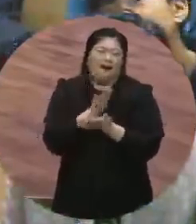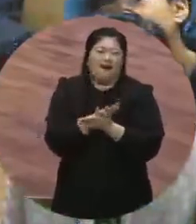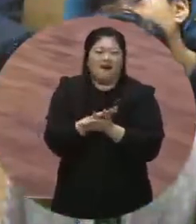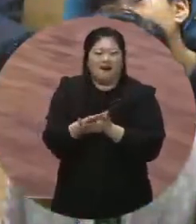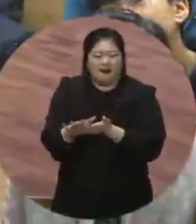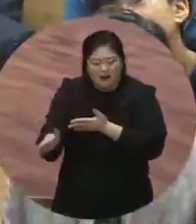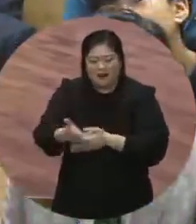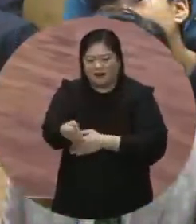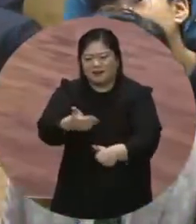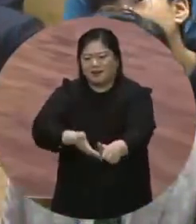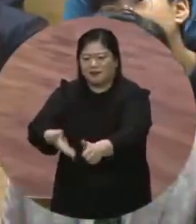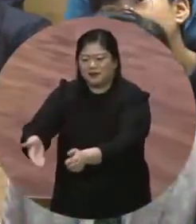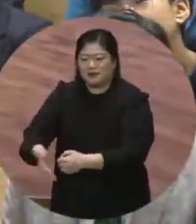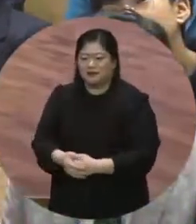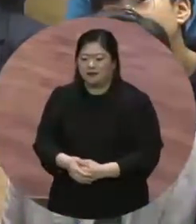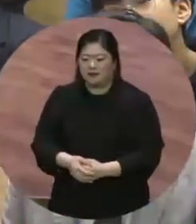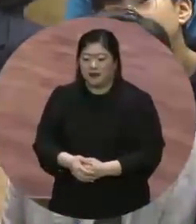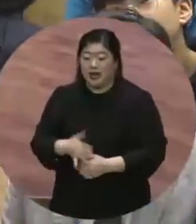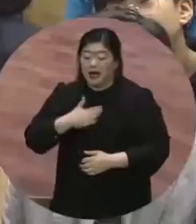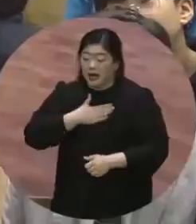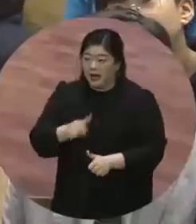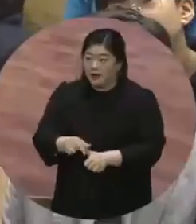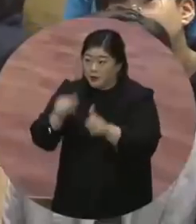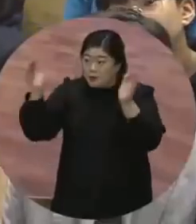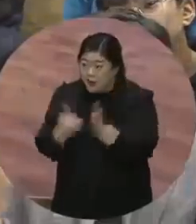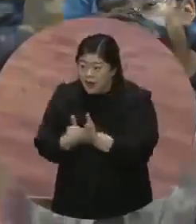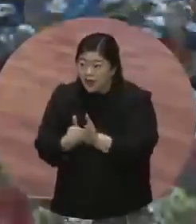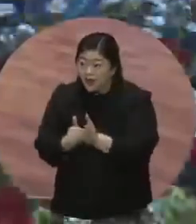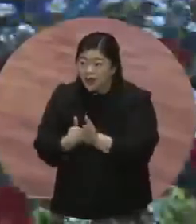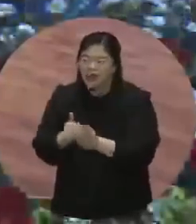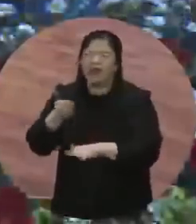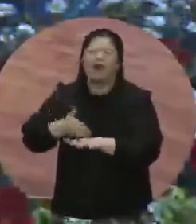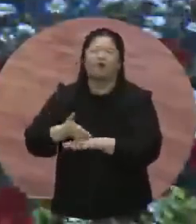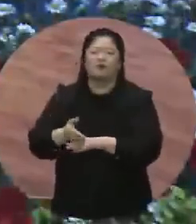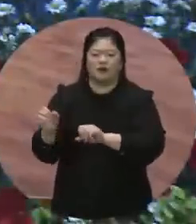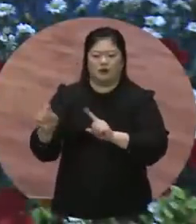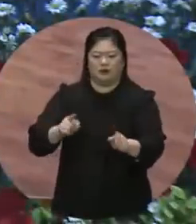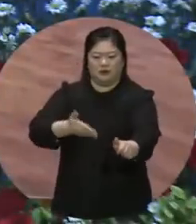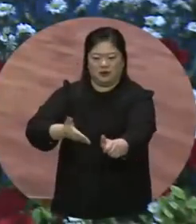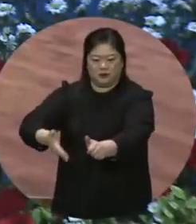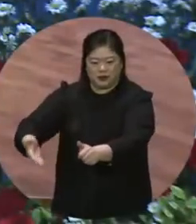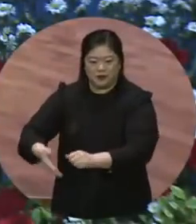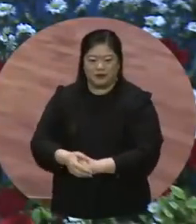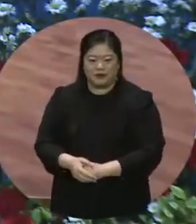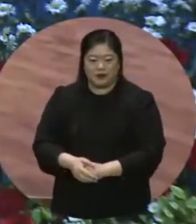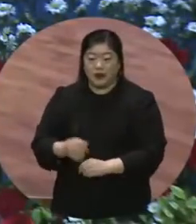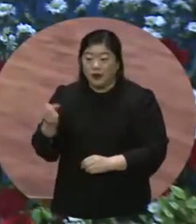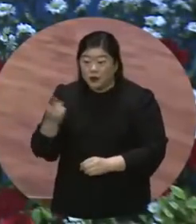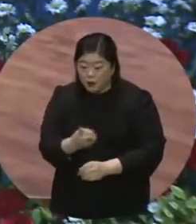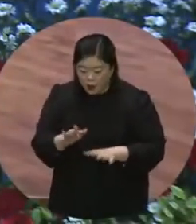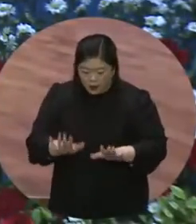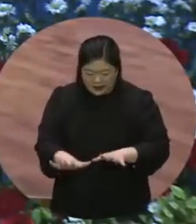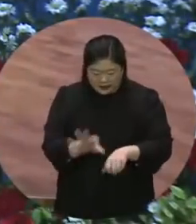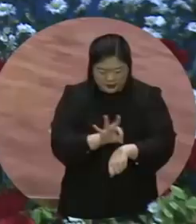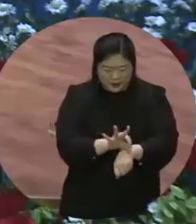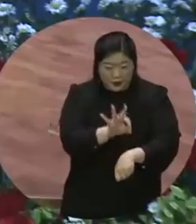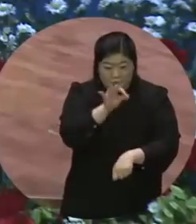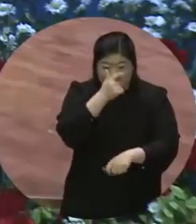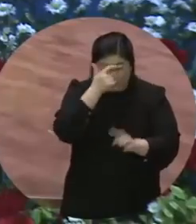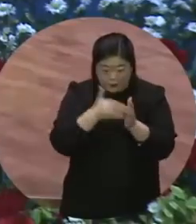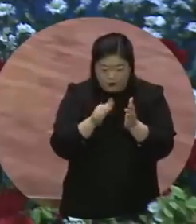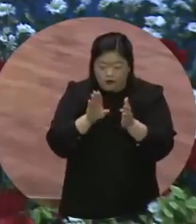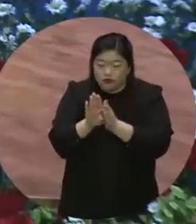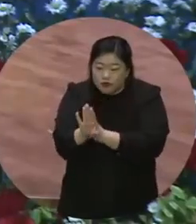내가 은혜 받았구나, 구원 받았구나. 그리고 오늘 초청받은 새가족들은 이어지는 각 부별로 이제 다 가시게